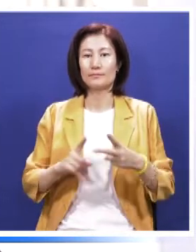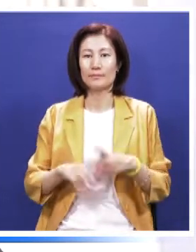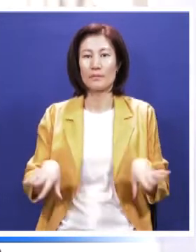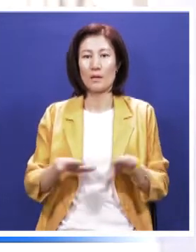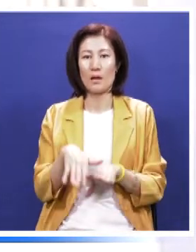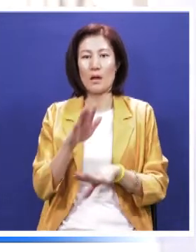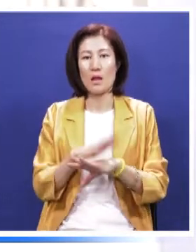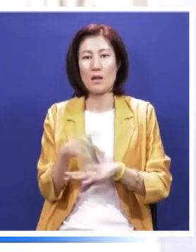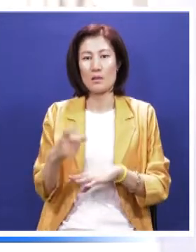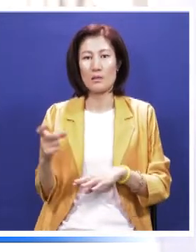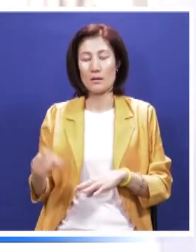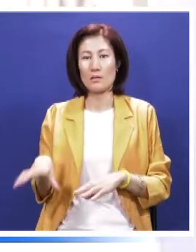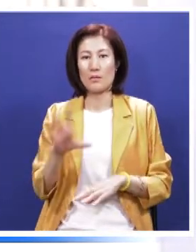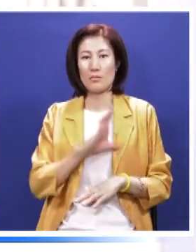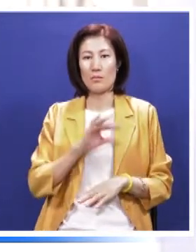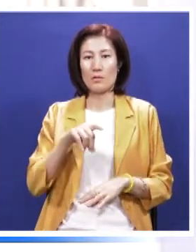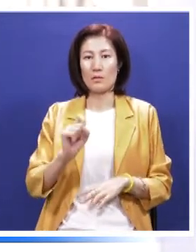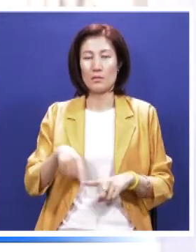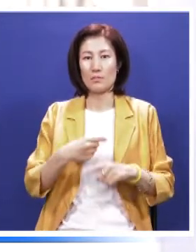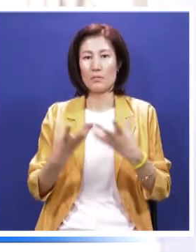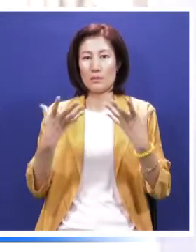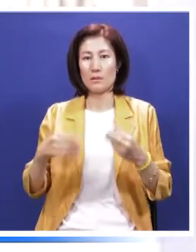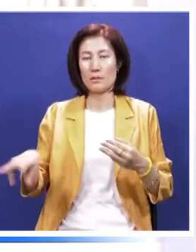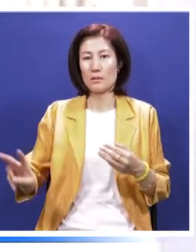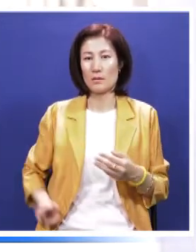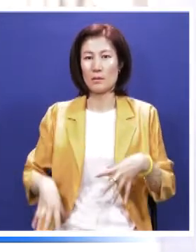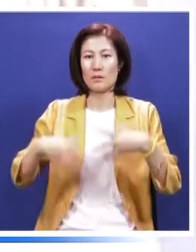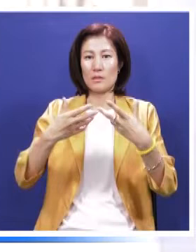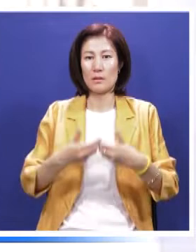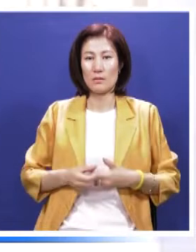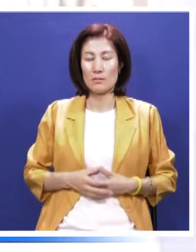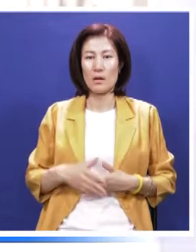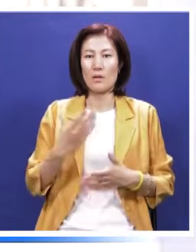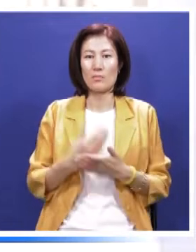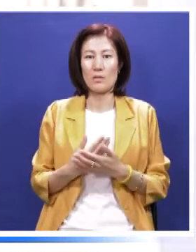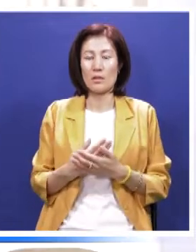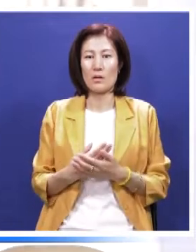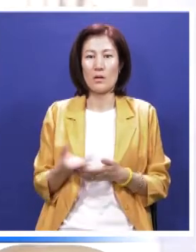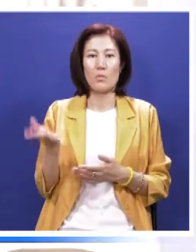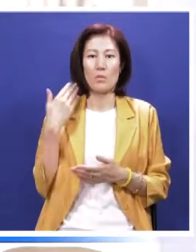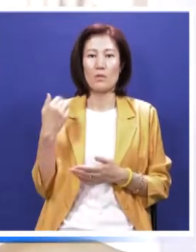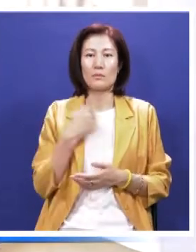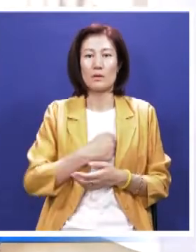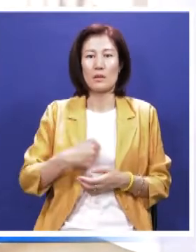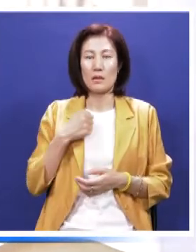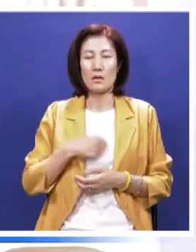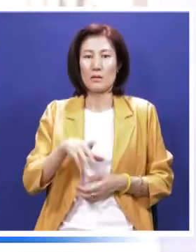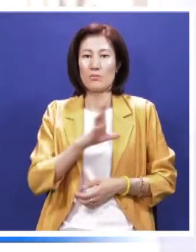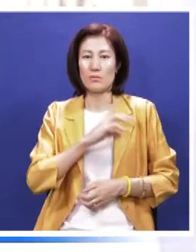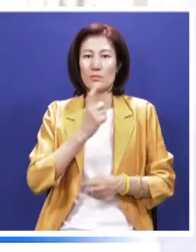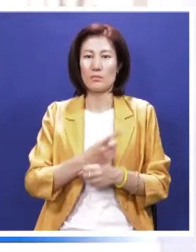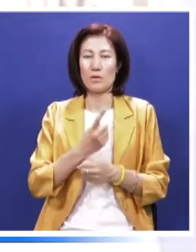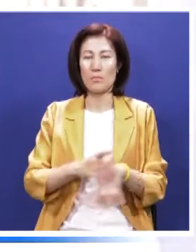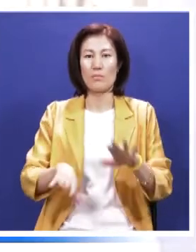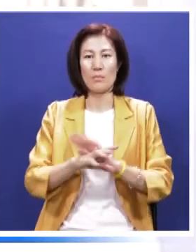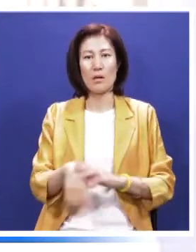кері байланыс деп жатамыз ғой. Осыны біз басшылыққа алу керек деп есептейді. Өйткені мынау өткендегі наразылықтар болсын, болмаса қандай да бір